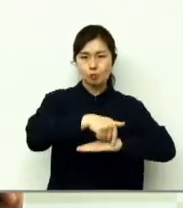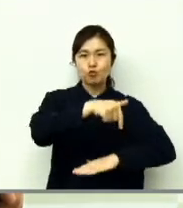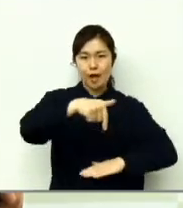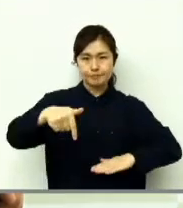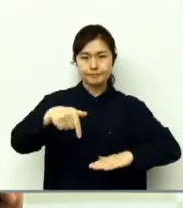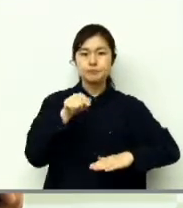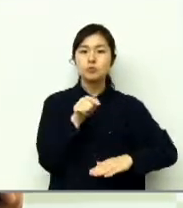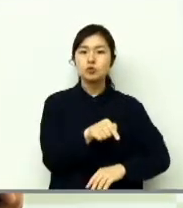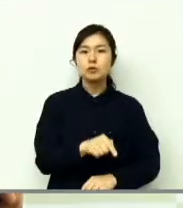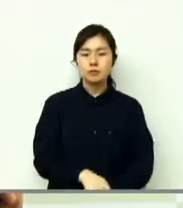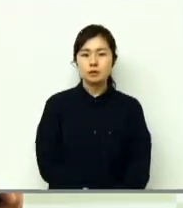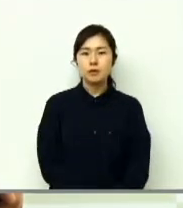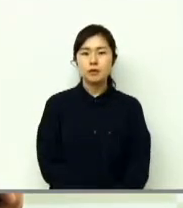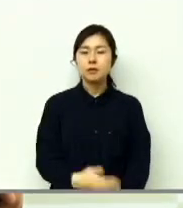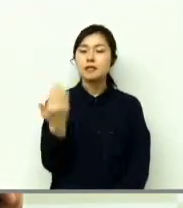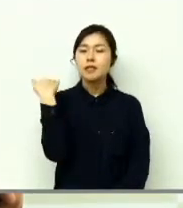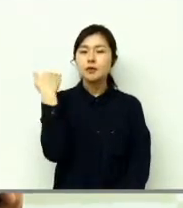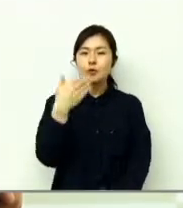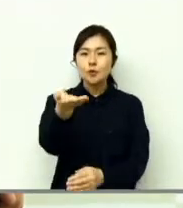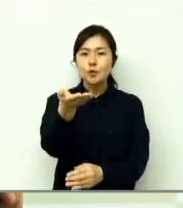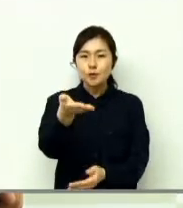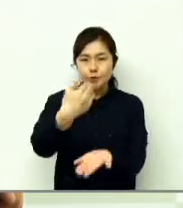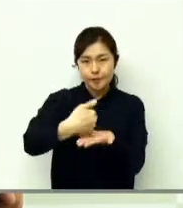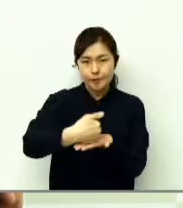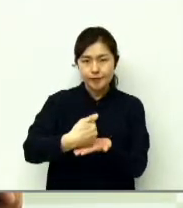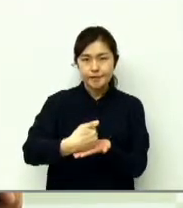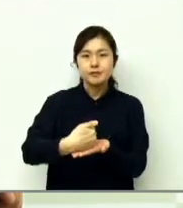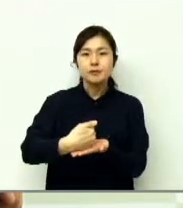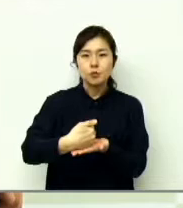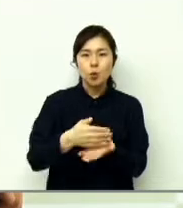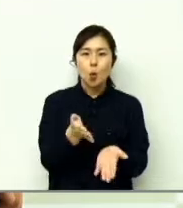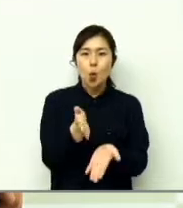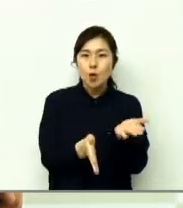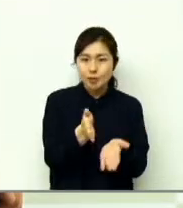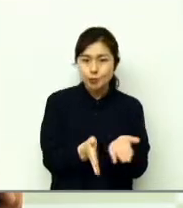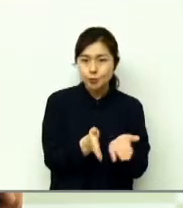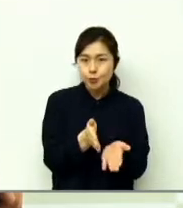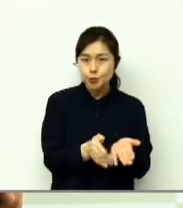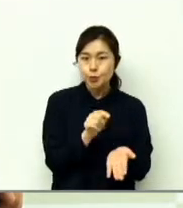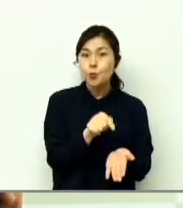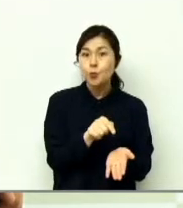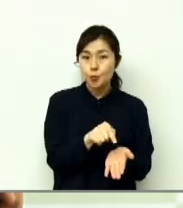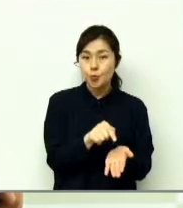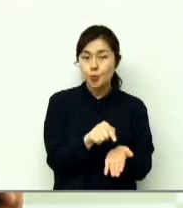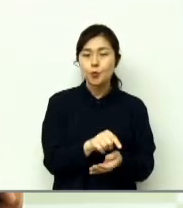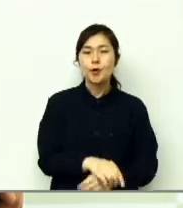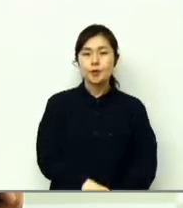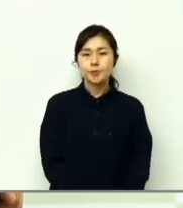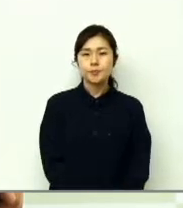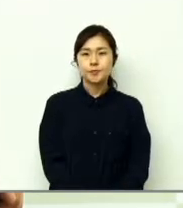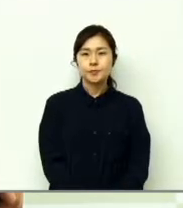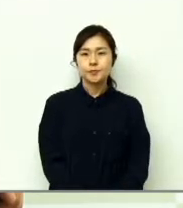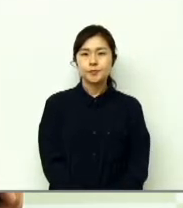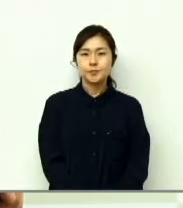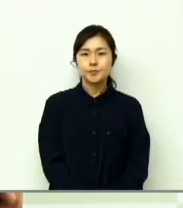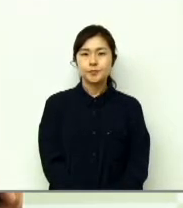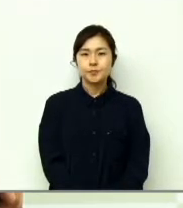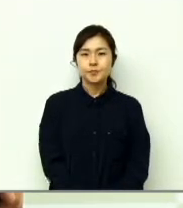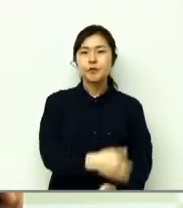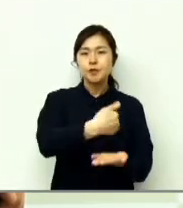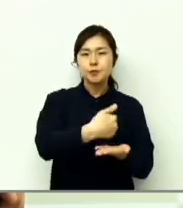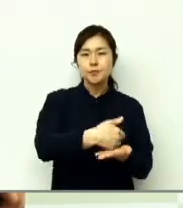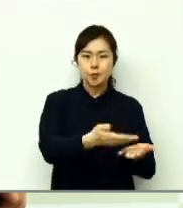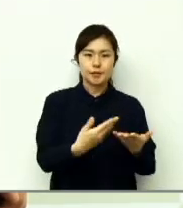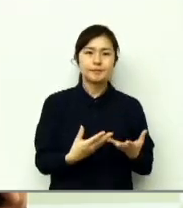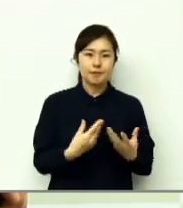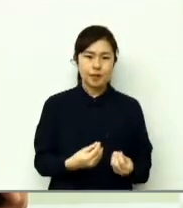ほどのご説明ですと、はい、保育の方を、はい、ご紹介されていましたが、はい、これ以外にもなんかプッシュしたい